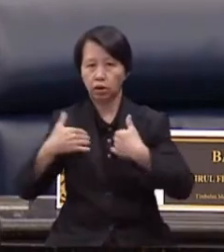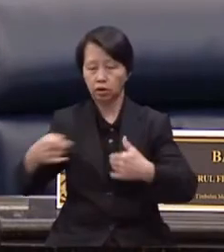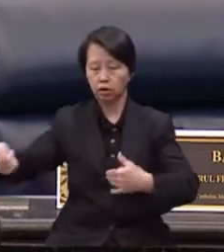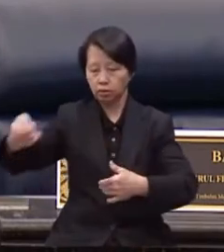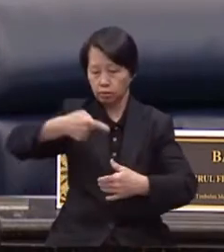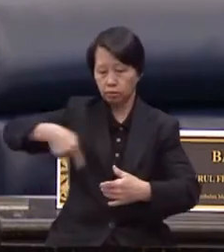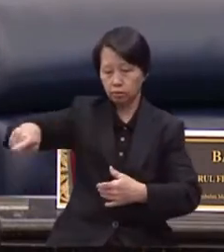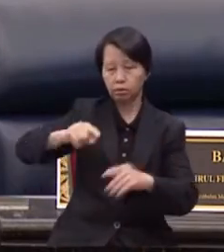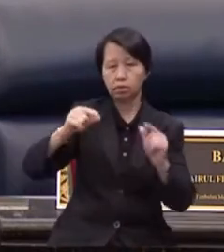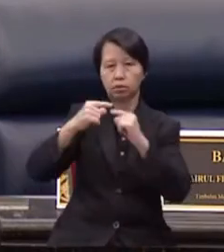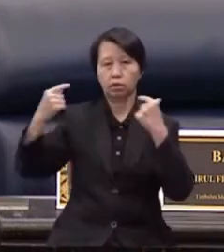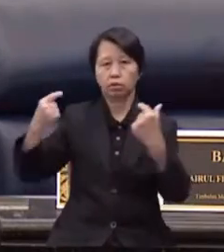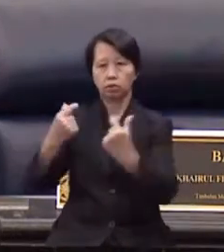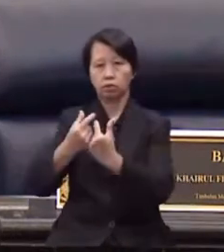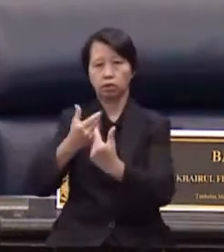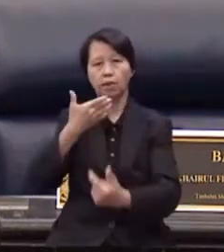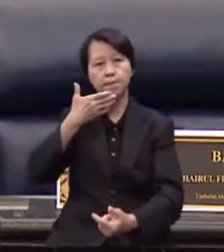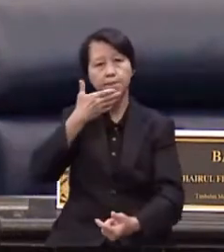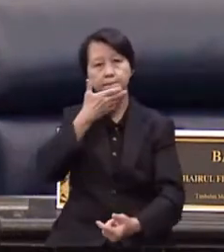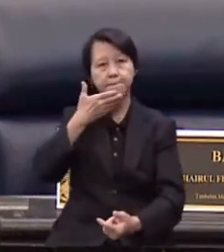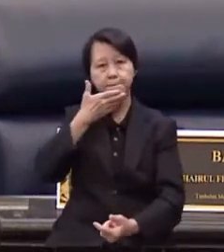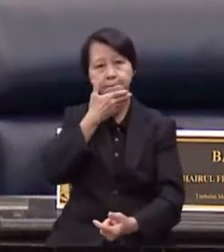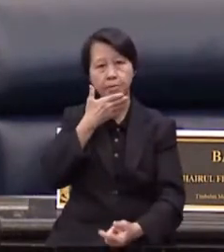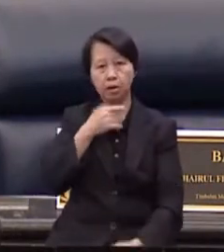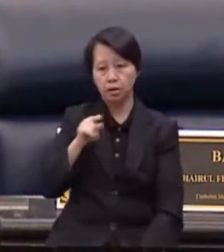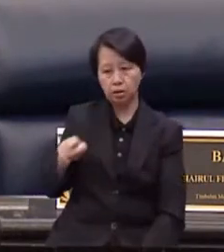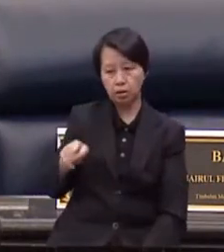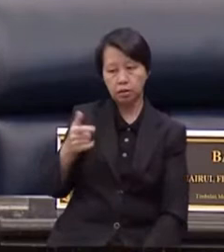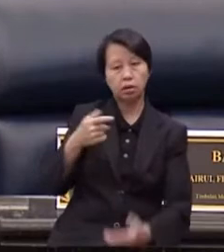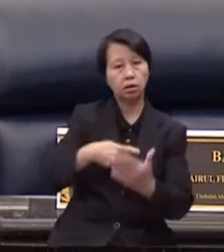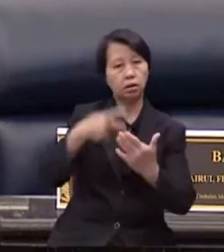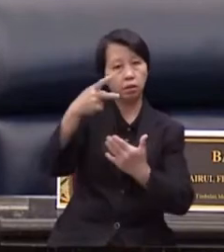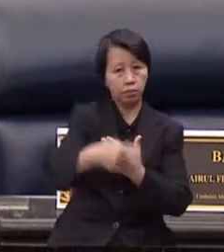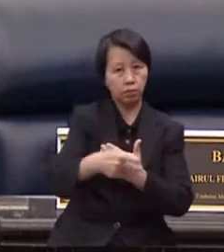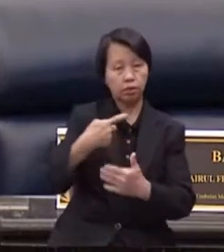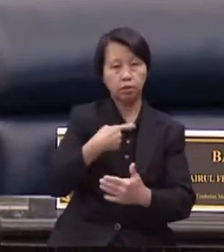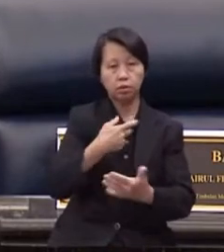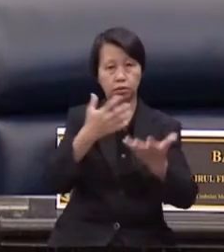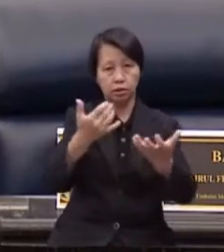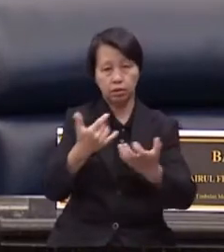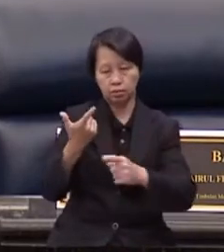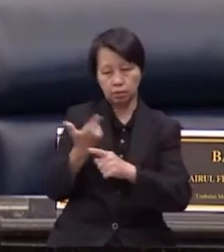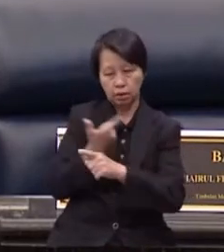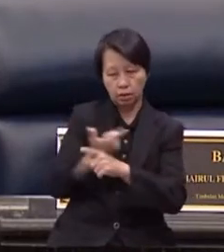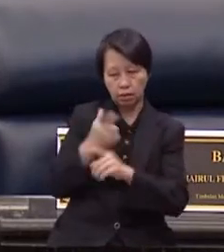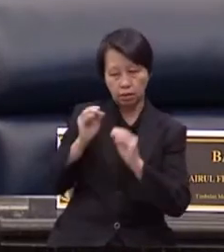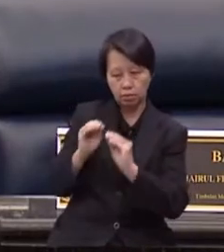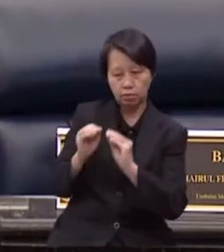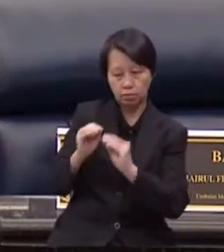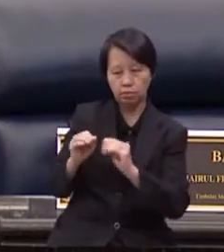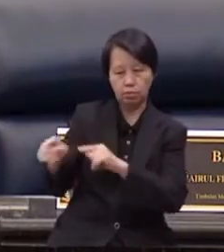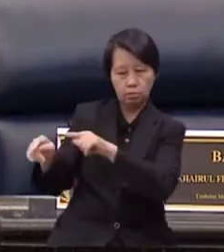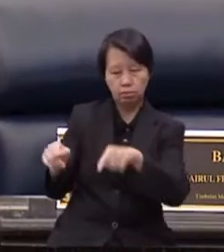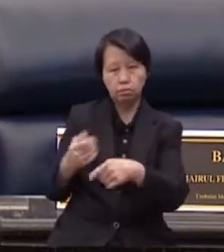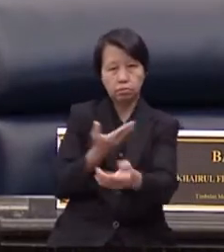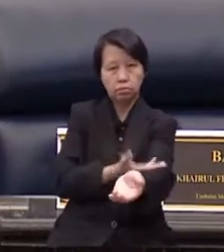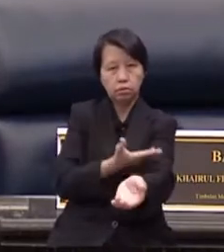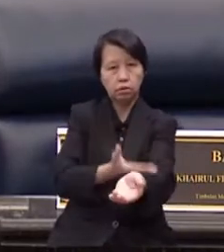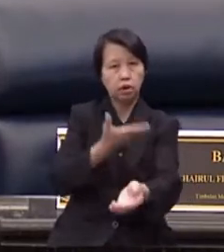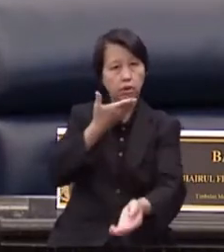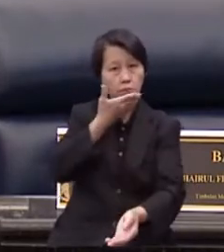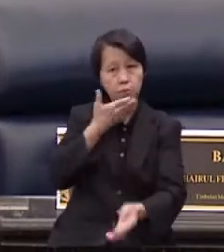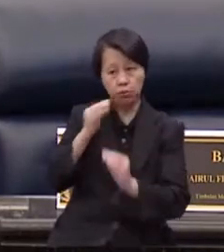adalah terdiri dari pada golongan dan beliau ini adalah satu program di mana kita melatih golongan generasi